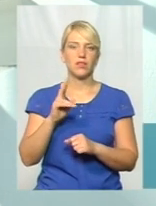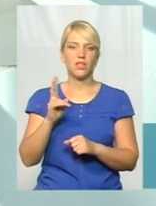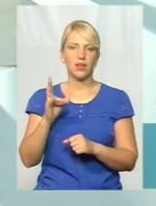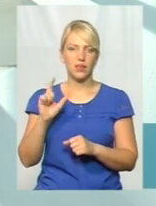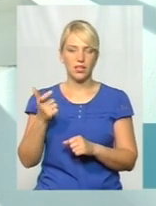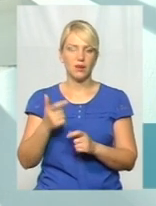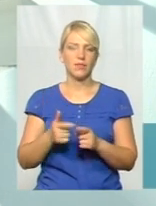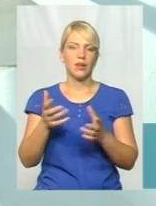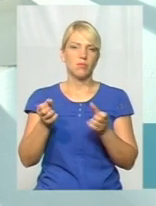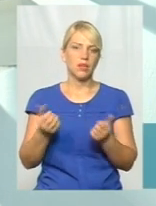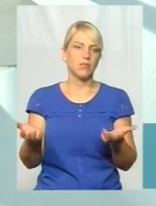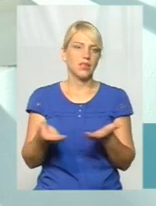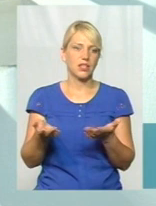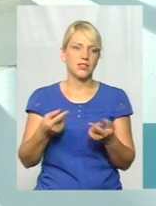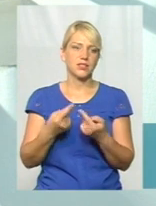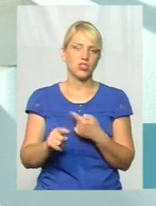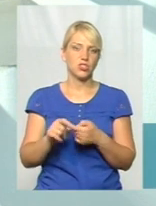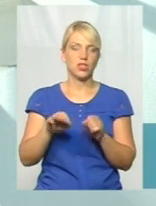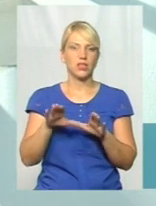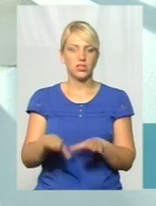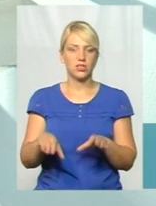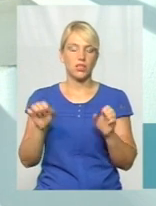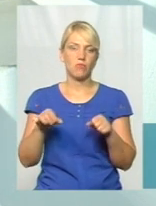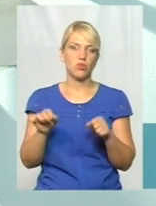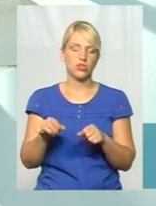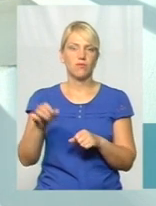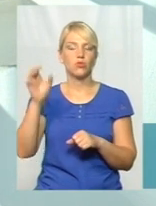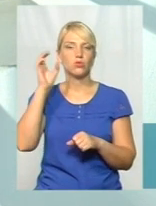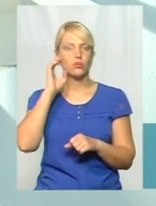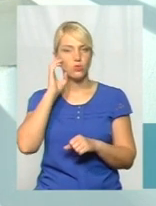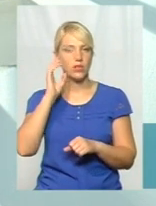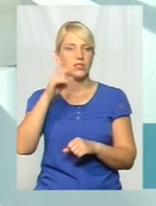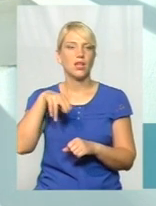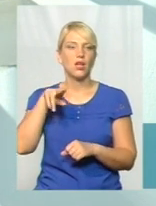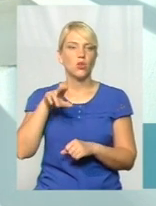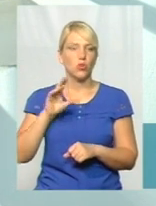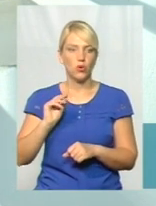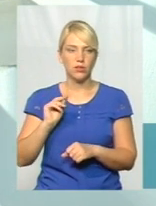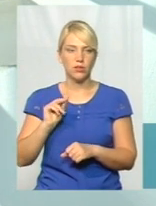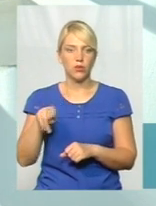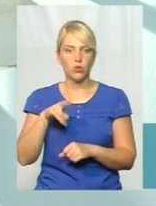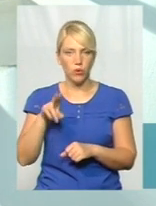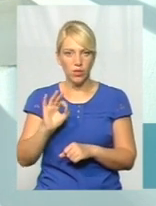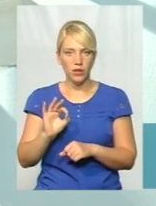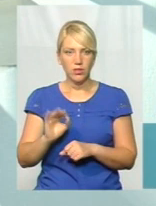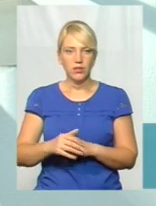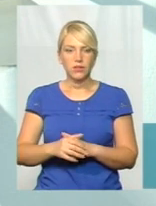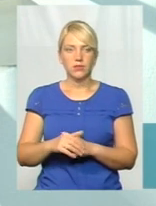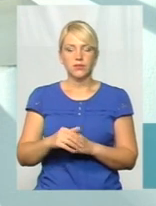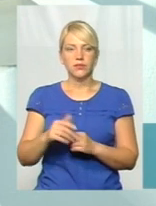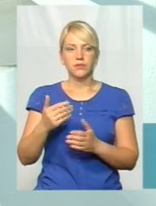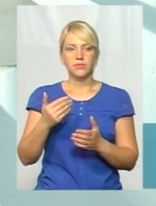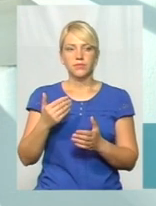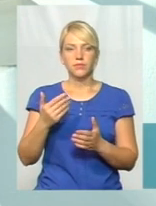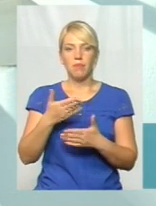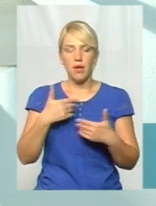прийме якесь інше рішення, можливо, й дослухається до, скажімо так, ми